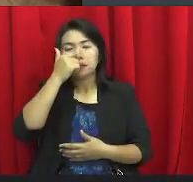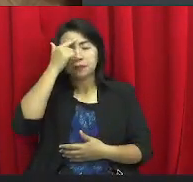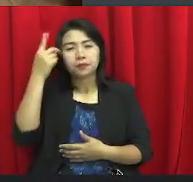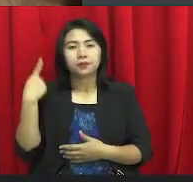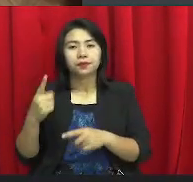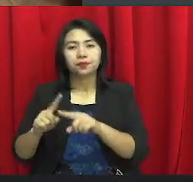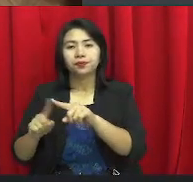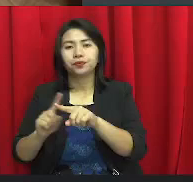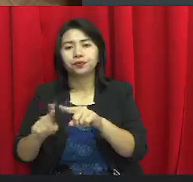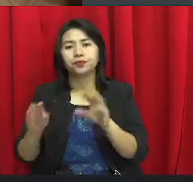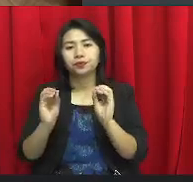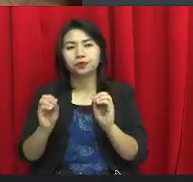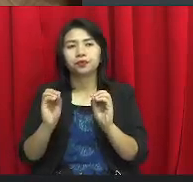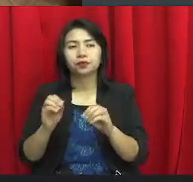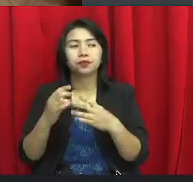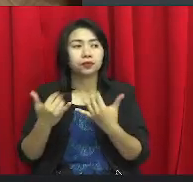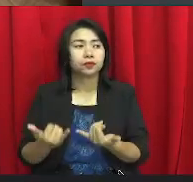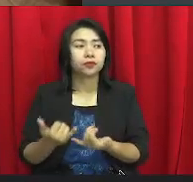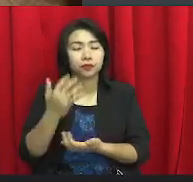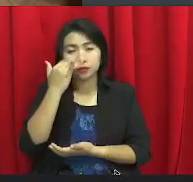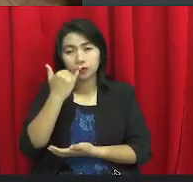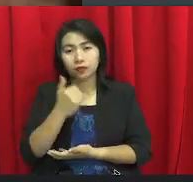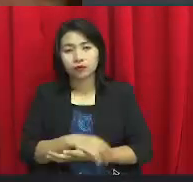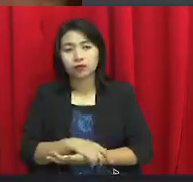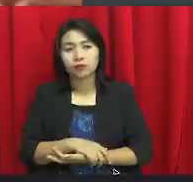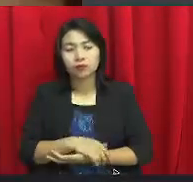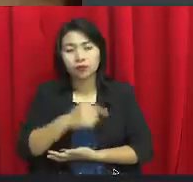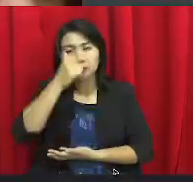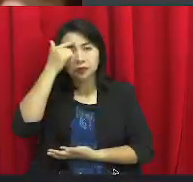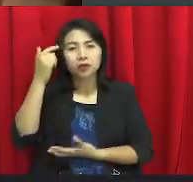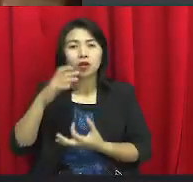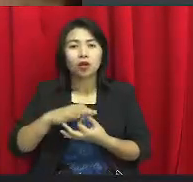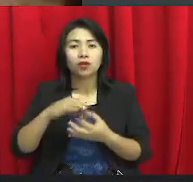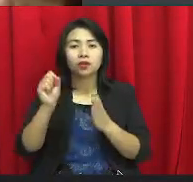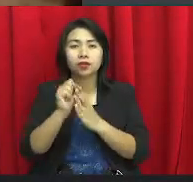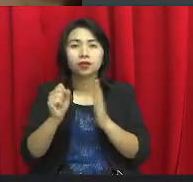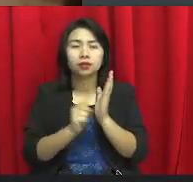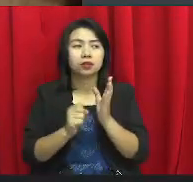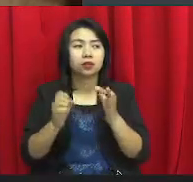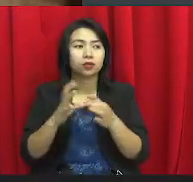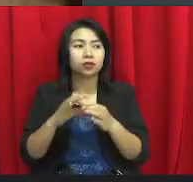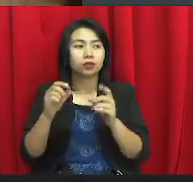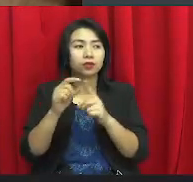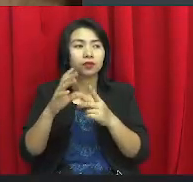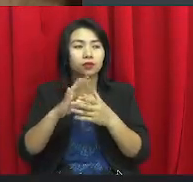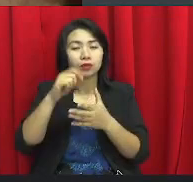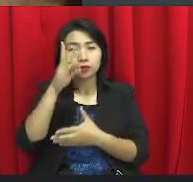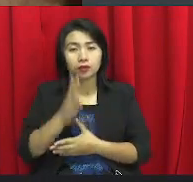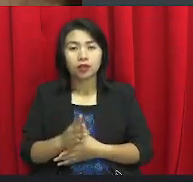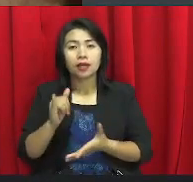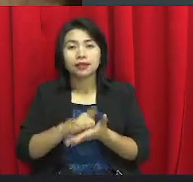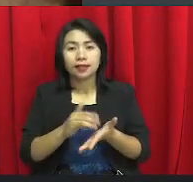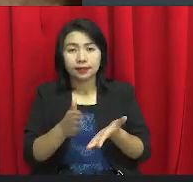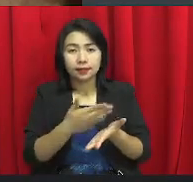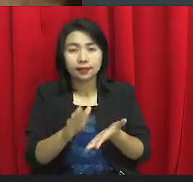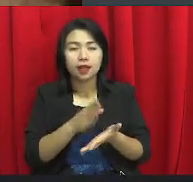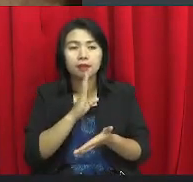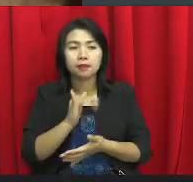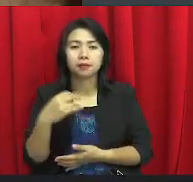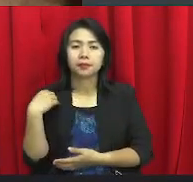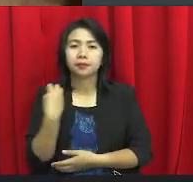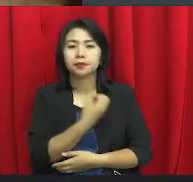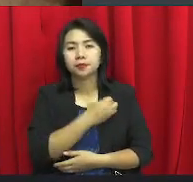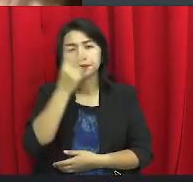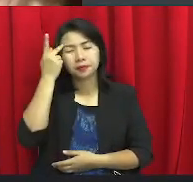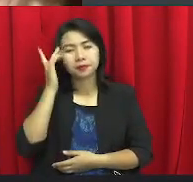tinuturo. Bakit? Dahilan sa standard ng salita ng Diyos na ibinahagi din po sa atin ng ating mga pastor. So